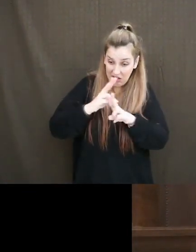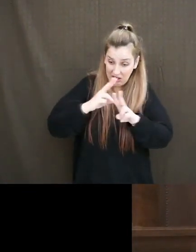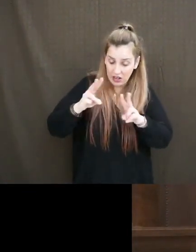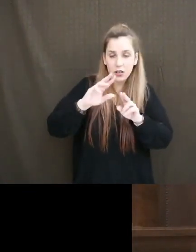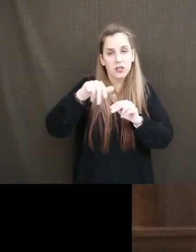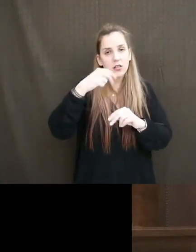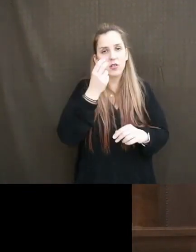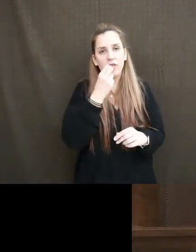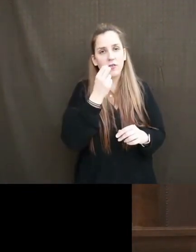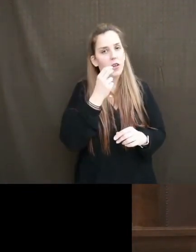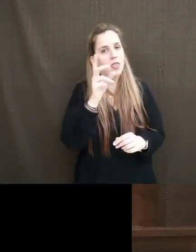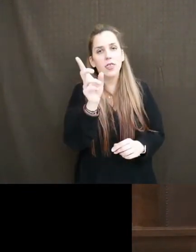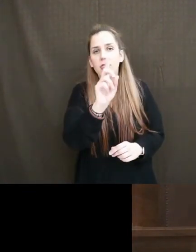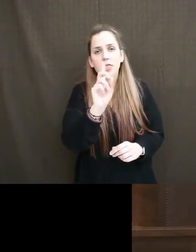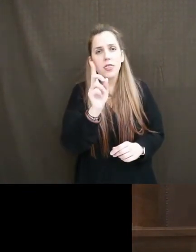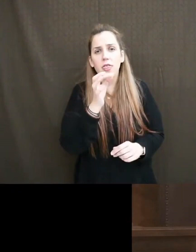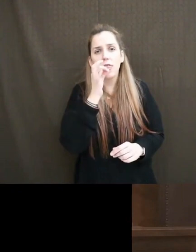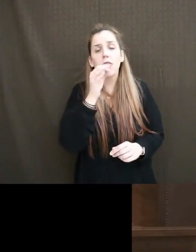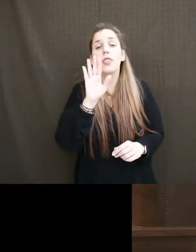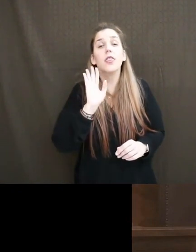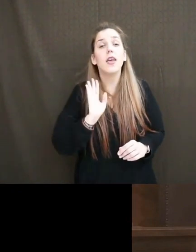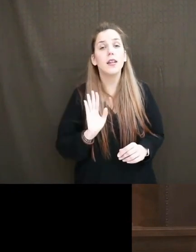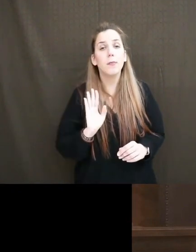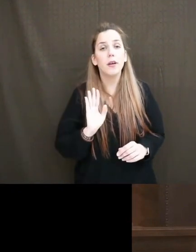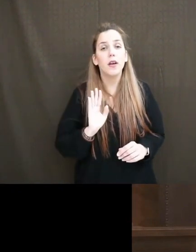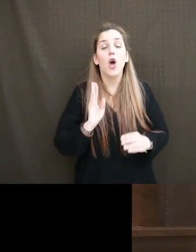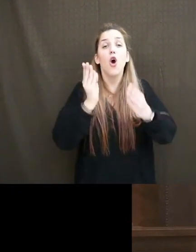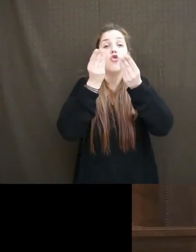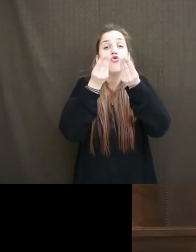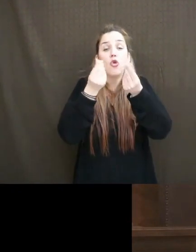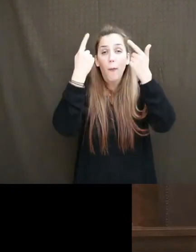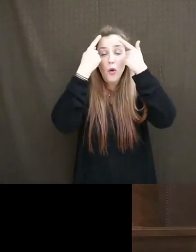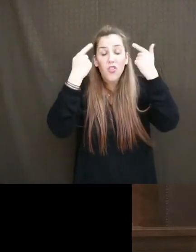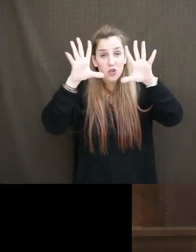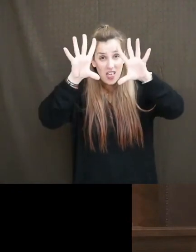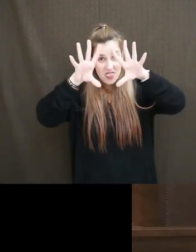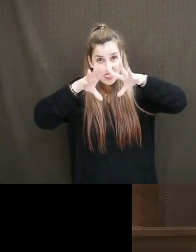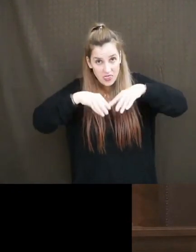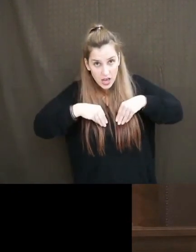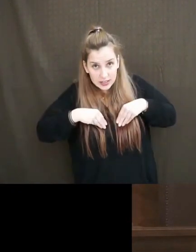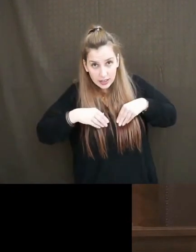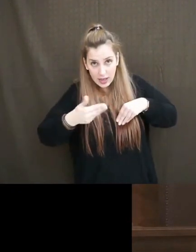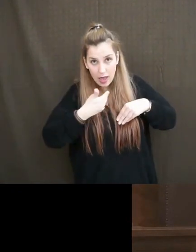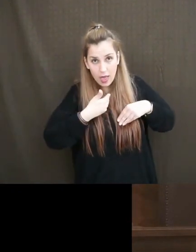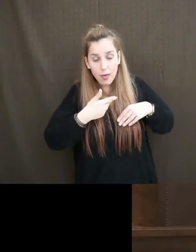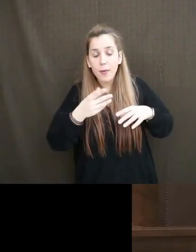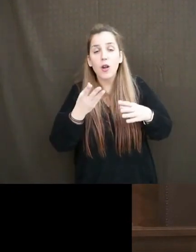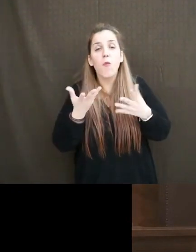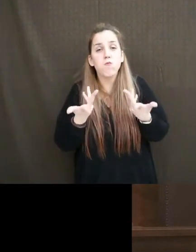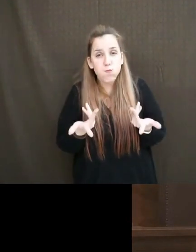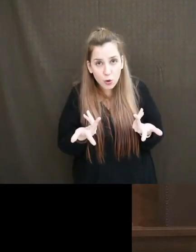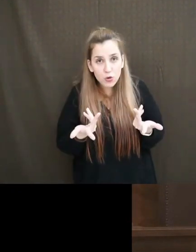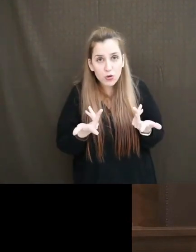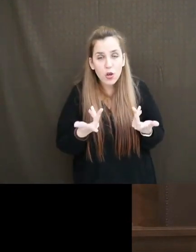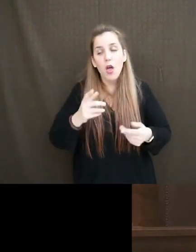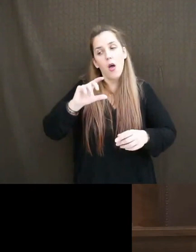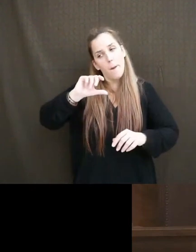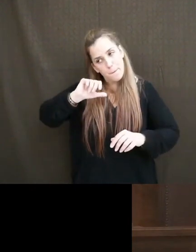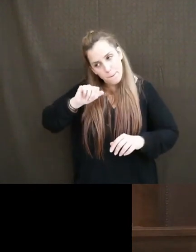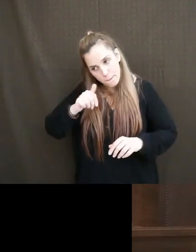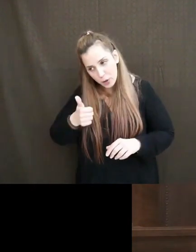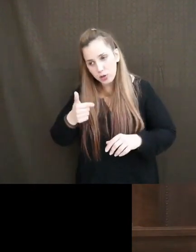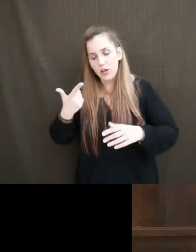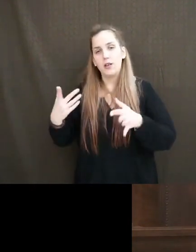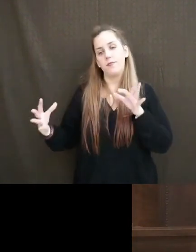στο Χριστό με μετάνοια και πίστη. Εν Χριστώ, ενωμένο με το Χριστό, με δέχεται ο Θεός.